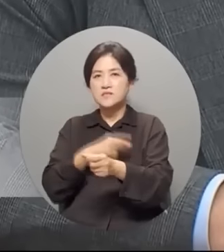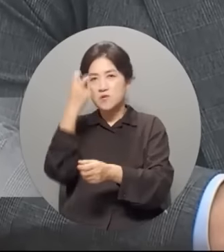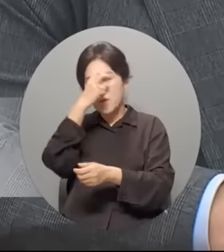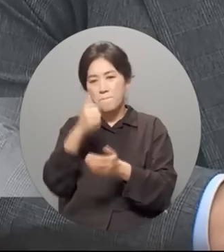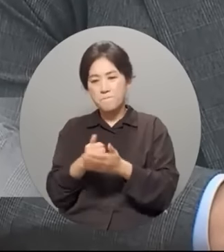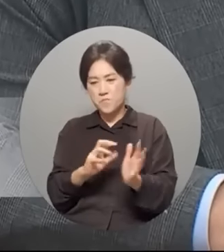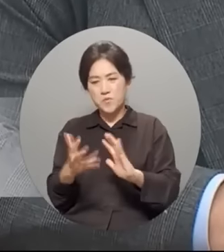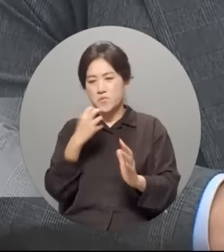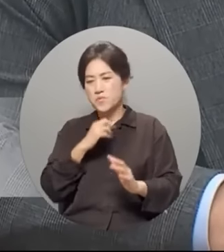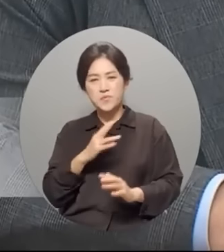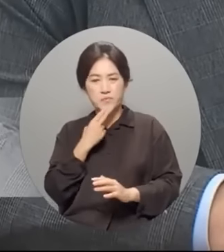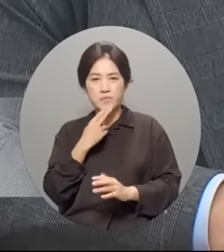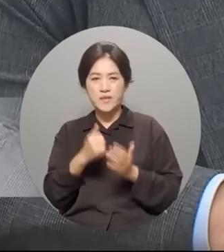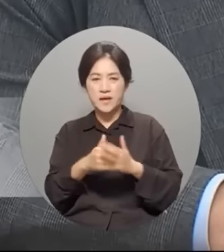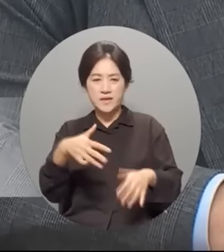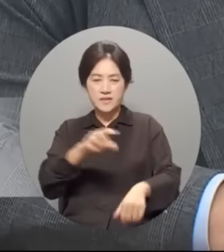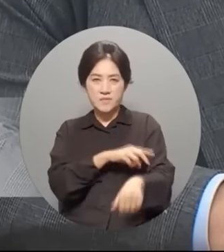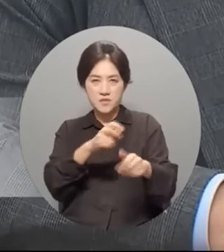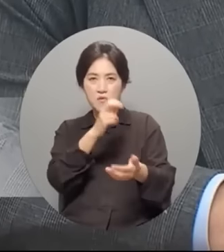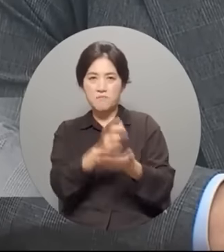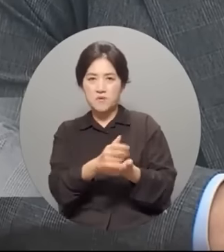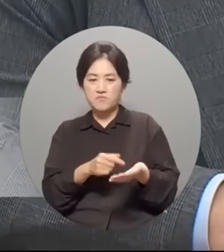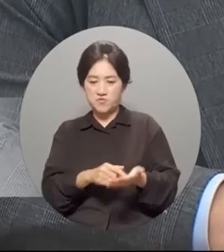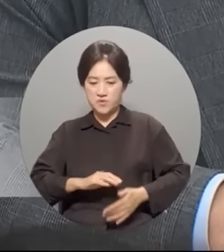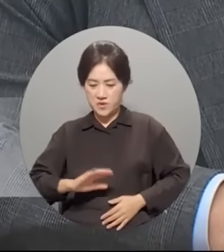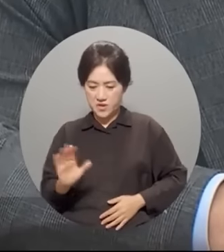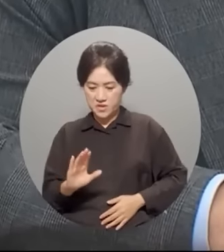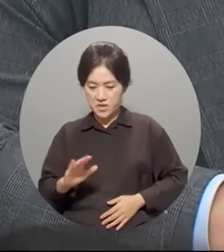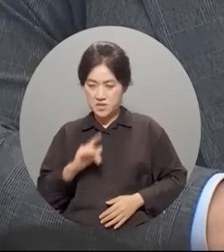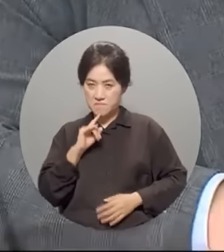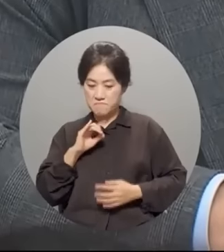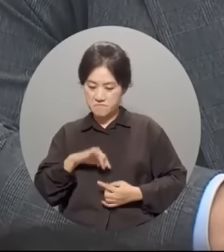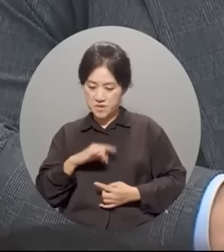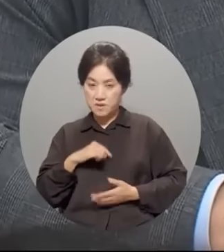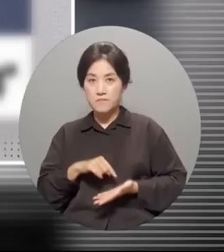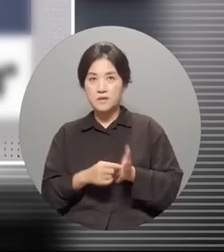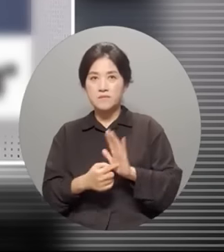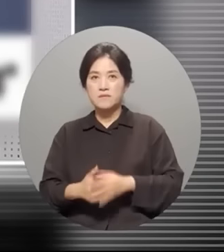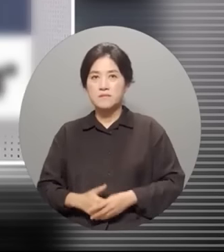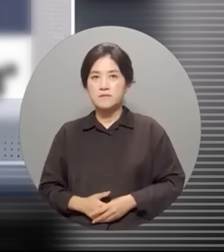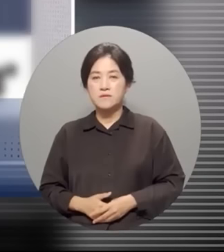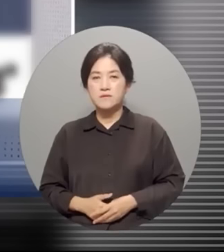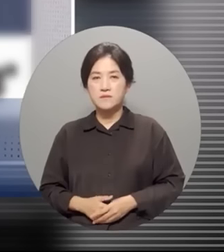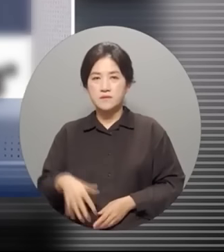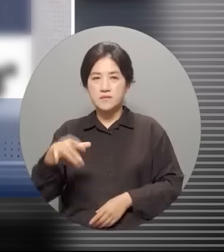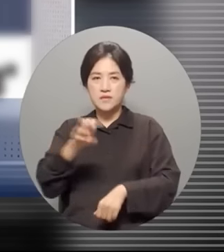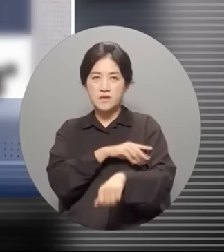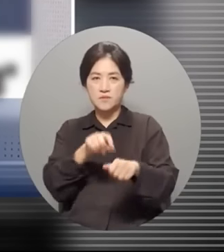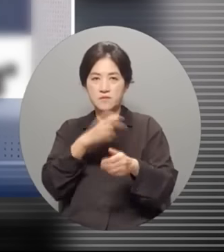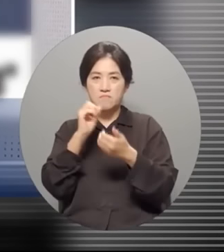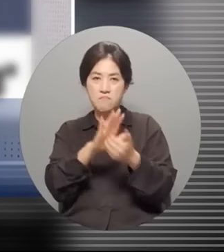논의에 실익이 없다며 최상병 특검법 자체를 추진하지 않겠다는 속내를 드러냈습니다. 최상병 특검이